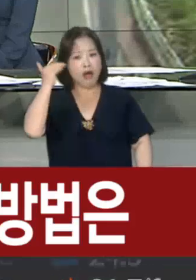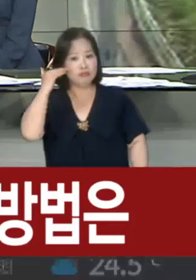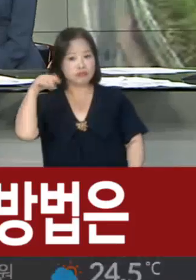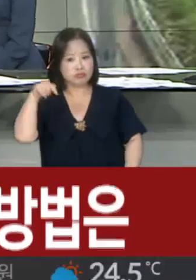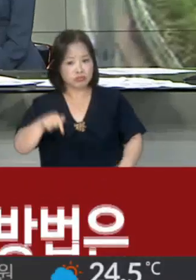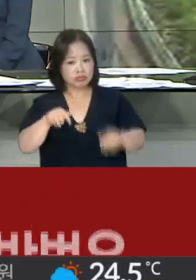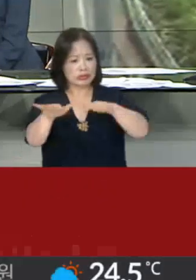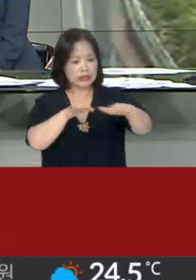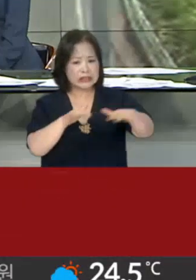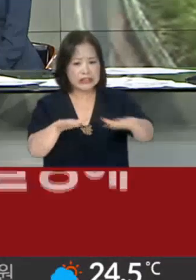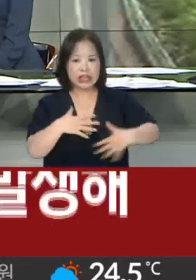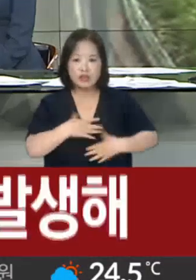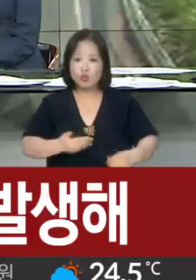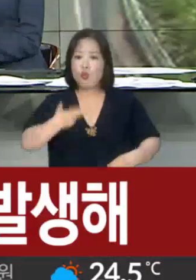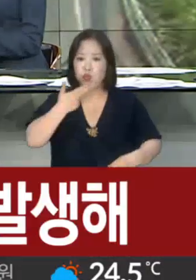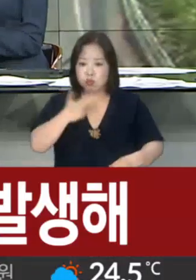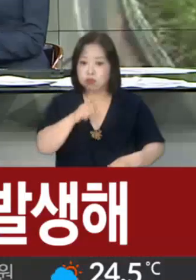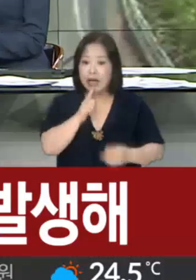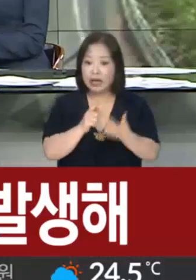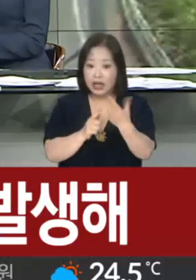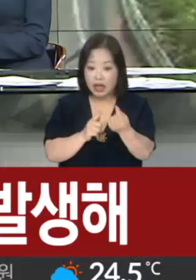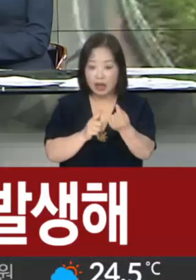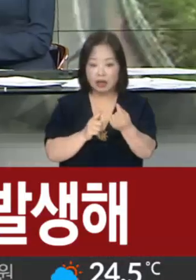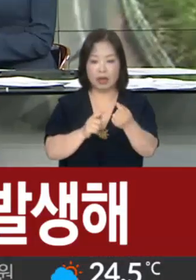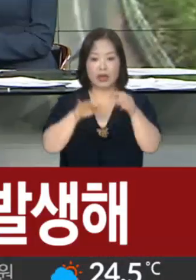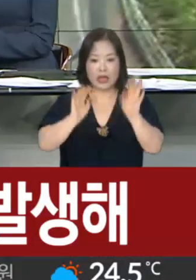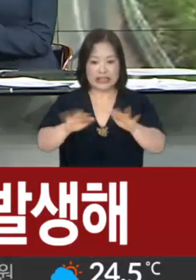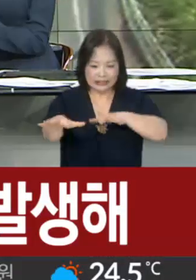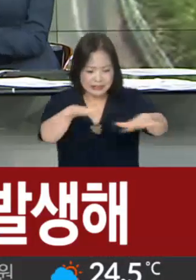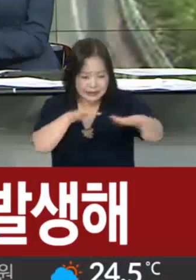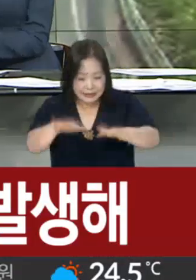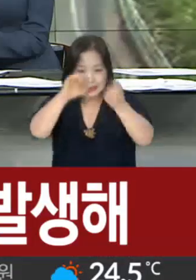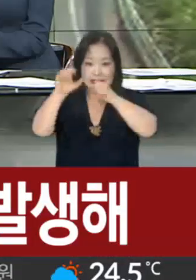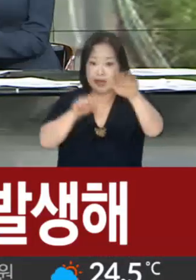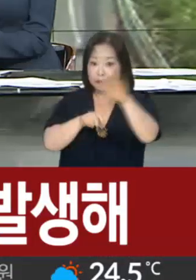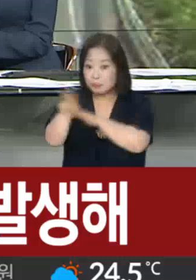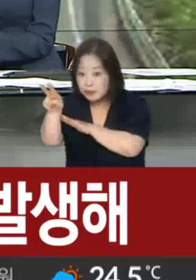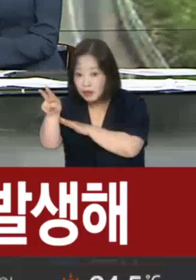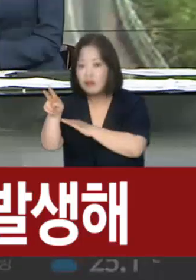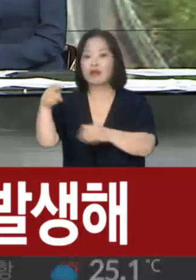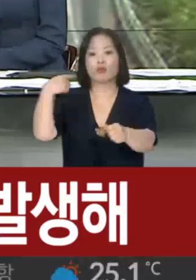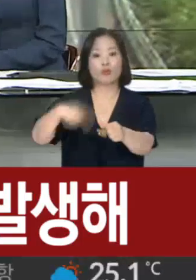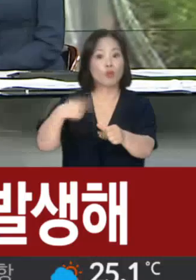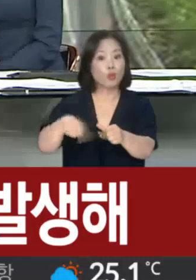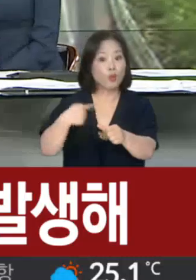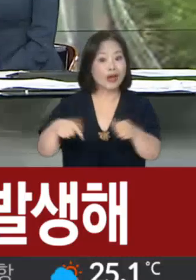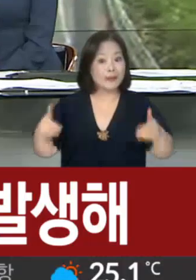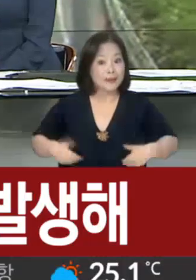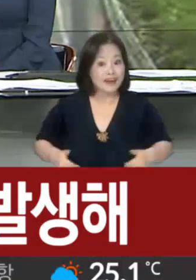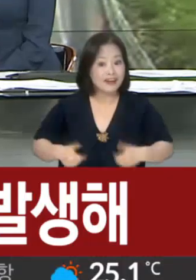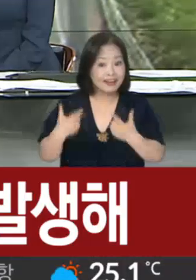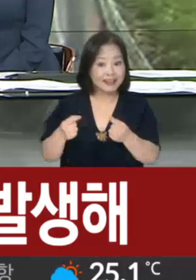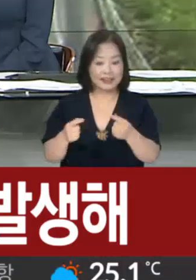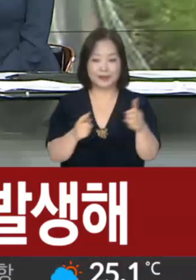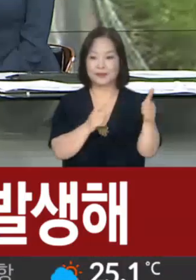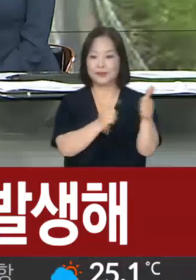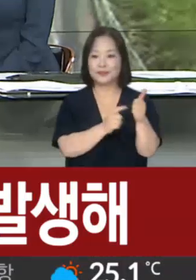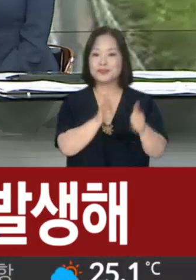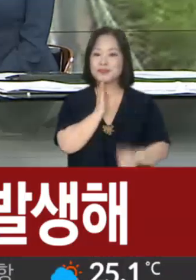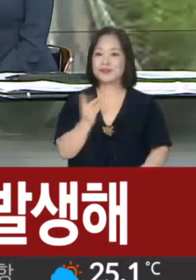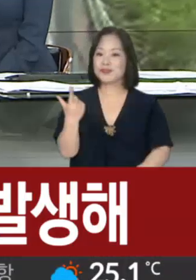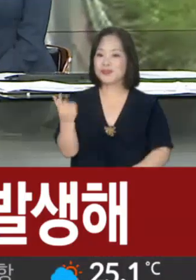이런 우려가 또 나오고 있습니다. 지진 대피 교육이 조금 더 자세하게 이루어지지 않을까 이런 생각이 드는데요. 네,